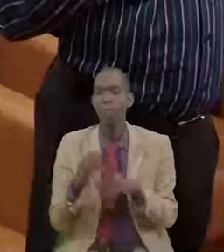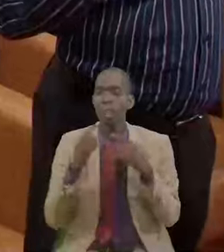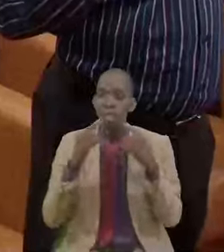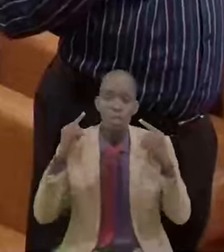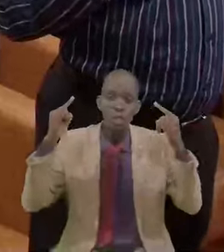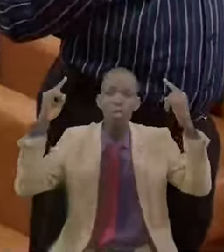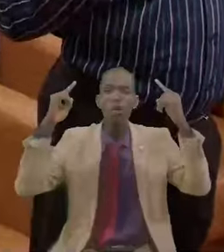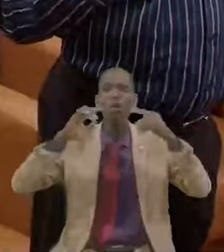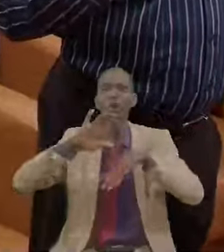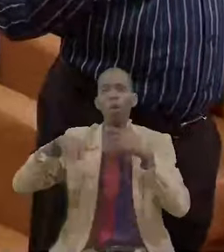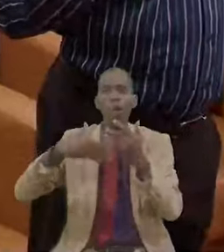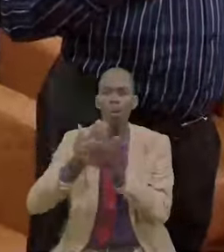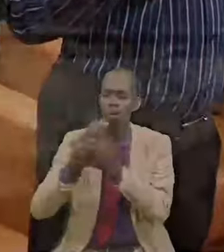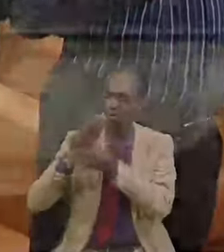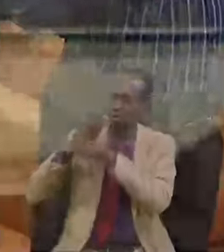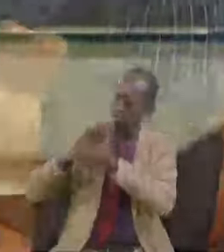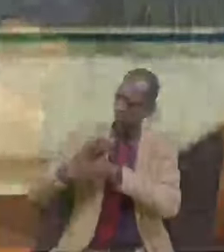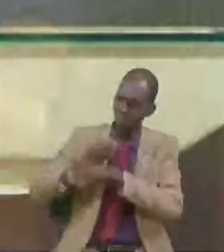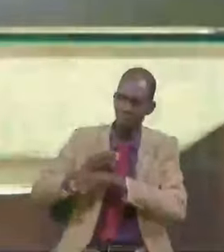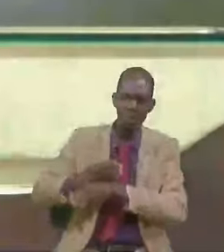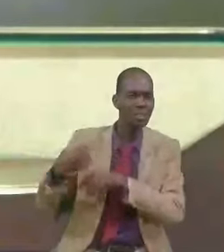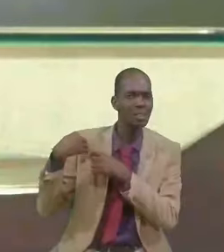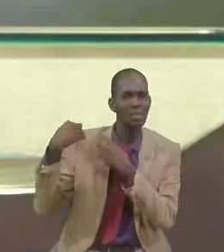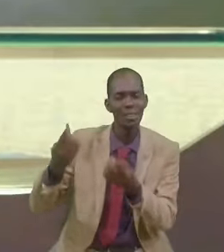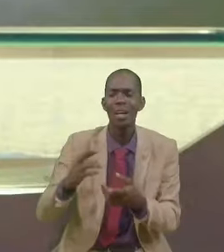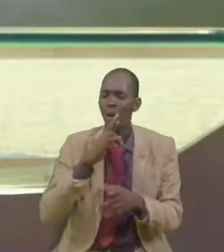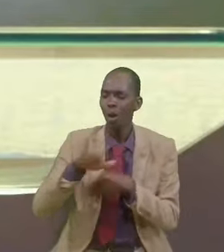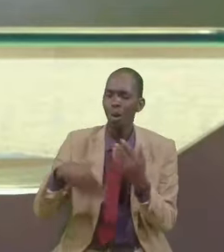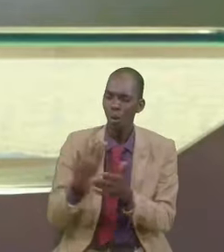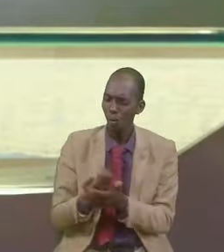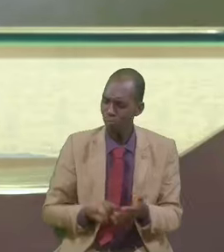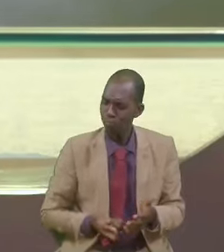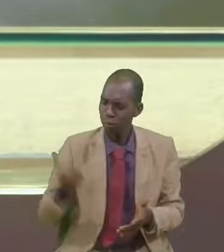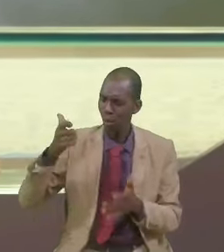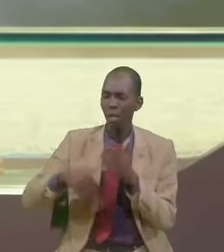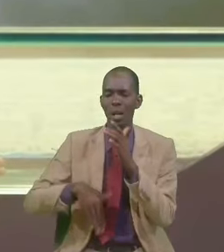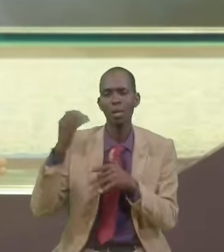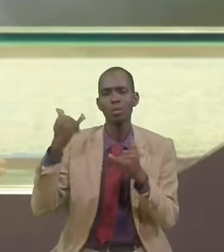Toutes ces choses qui se tiennent devant vous. Tout est ôté ce soir. Balayez.